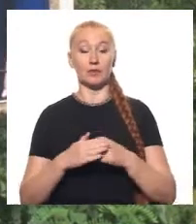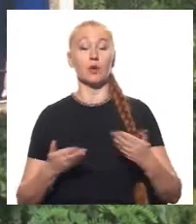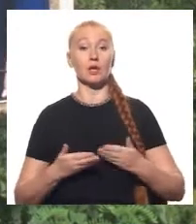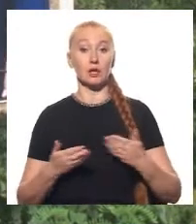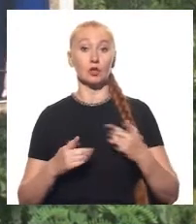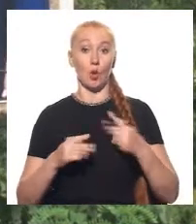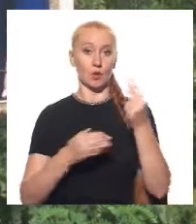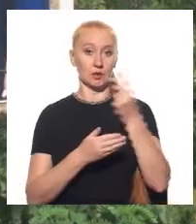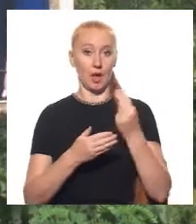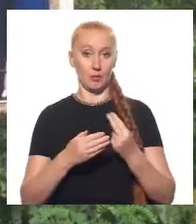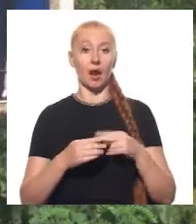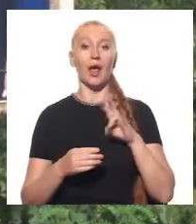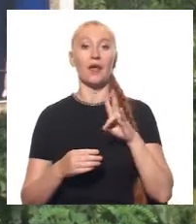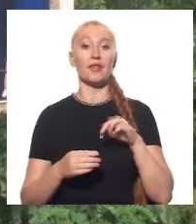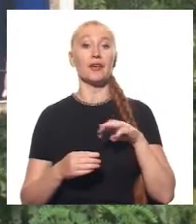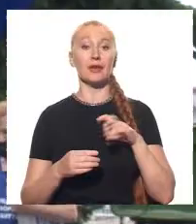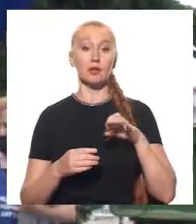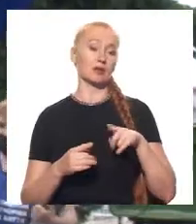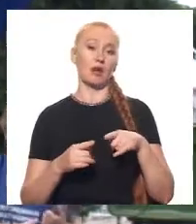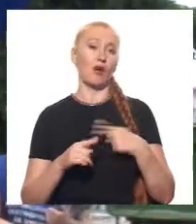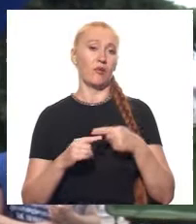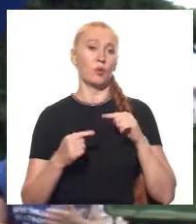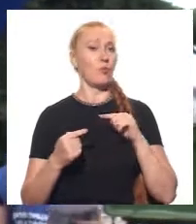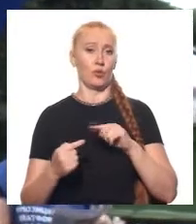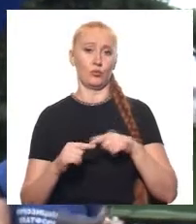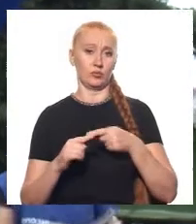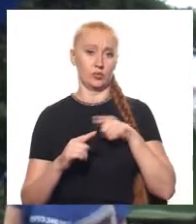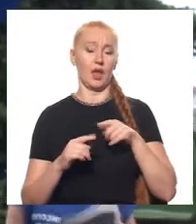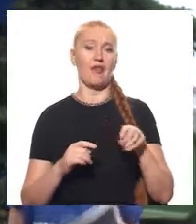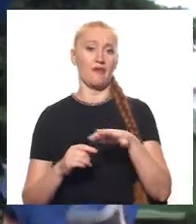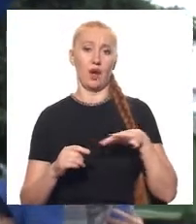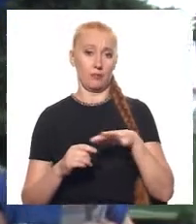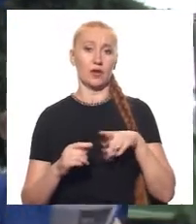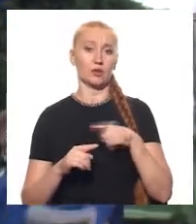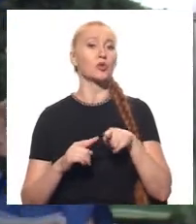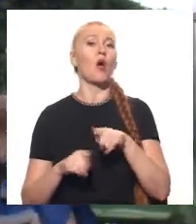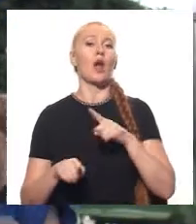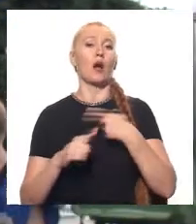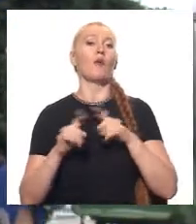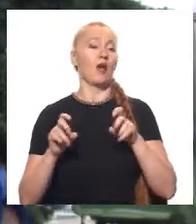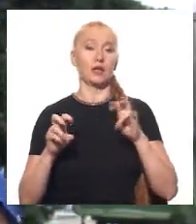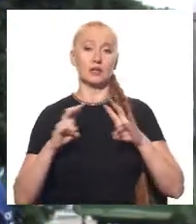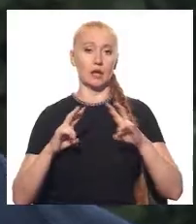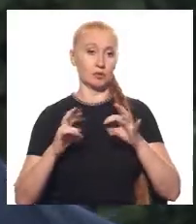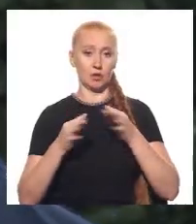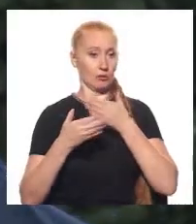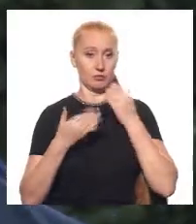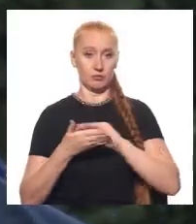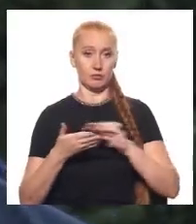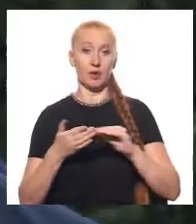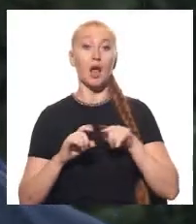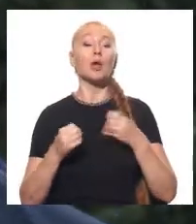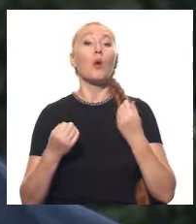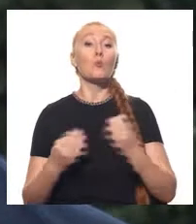«Опозиційна платформа за життя», який зображений на бордах, Сергій Нікітін, спростовує звинувачення депутатів Європейської солідарності у сепаратизмі. Говорить, під